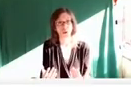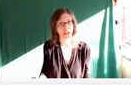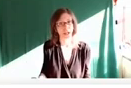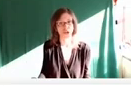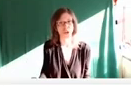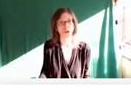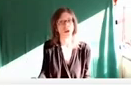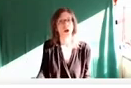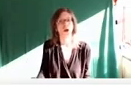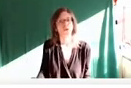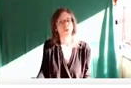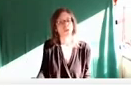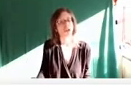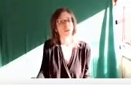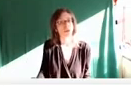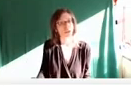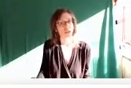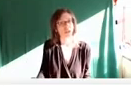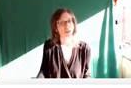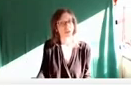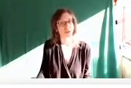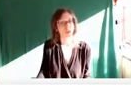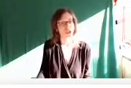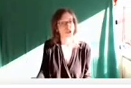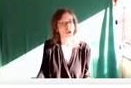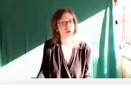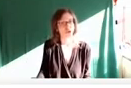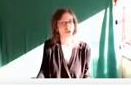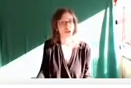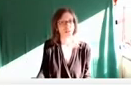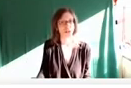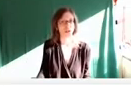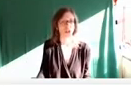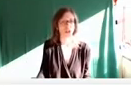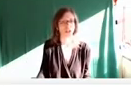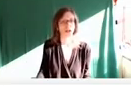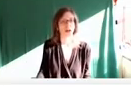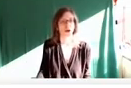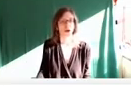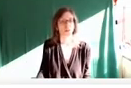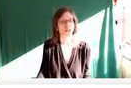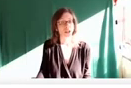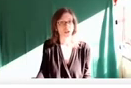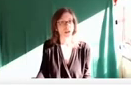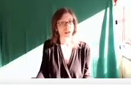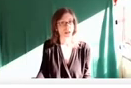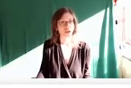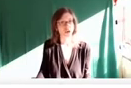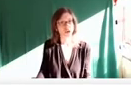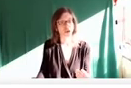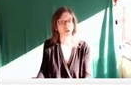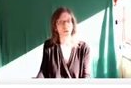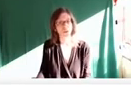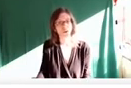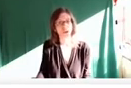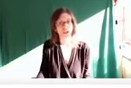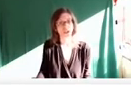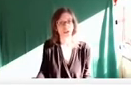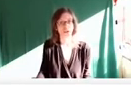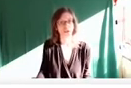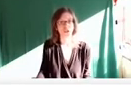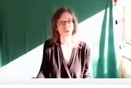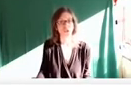de replication. Vous avez l'American Economic Association, que j'ai déjà mentionné, Political Science aussi, qui a un dépôt de